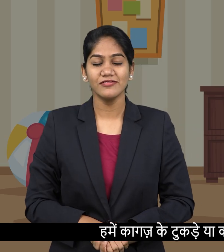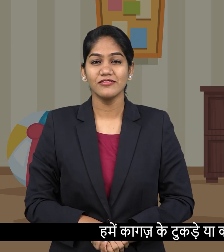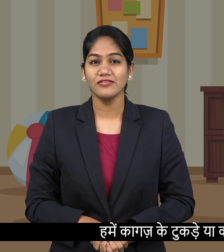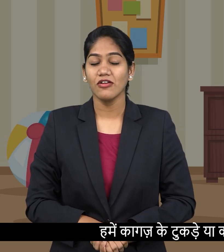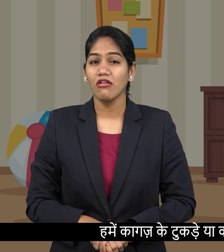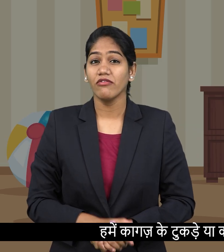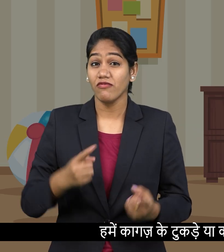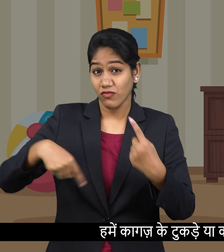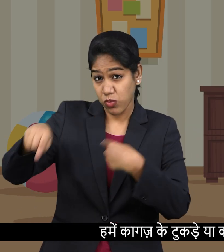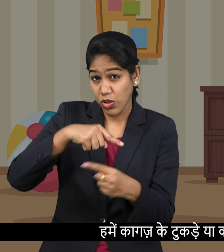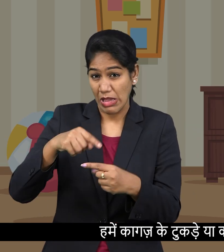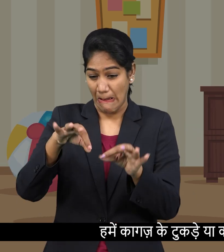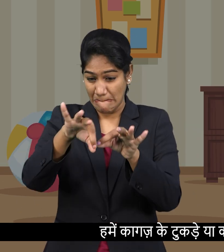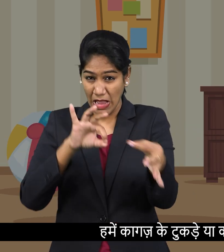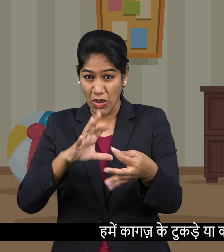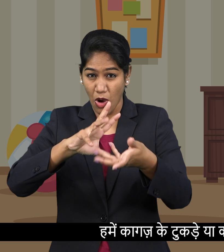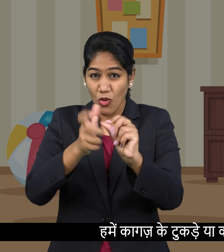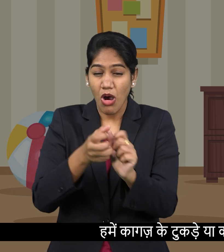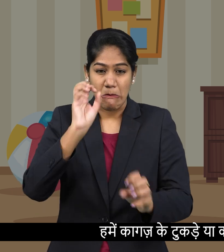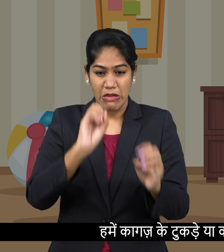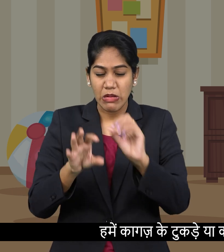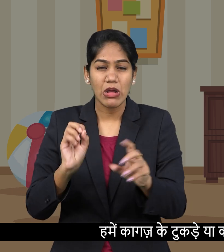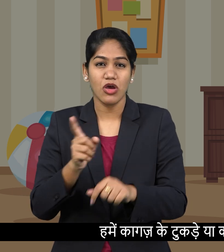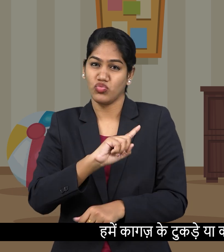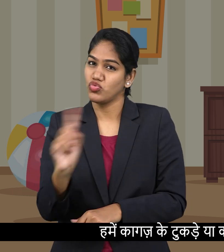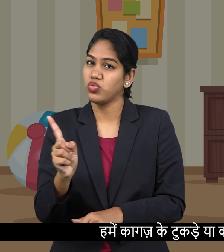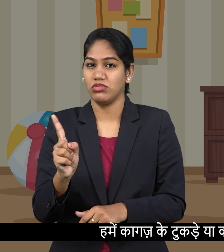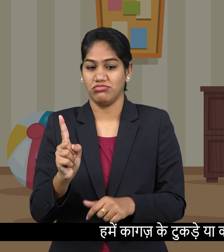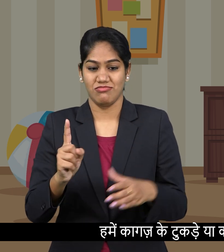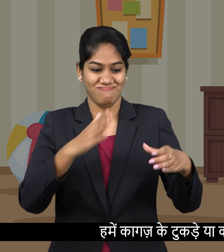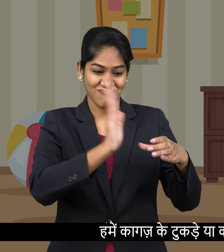हमें कागज के टुकड़े या कोई भी कचरा कूड़ेदान में फेंकना चाहिए।